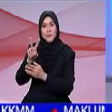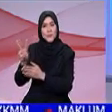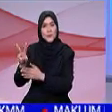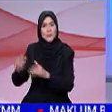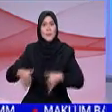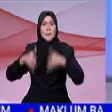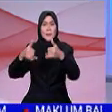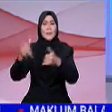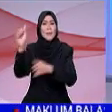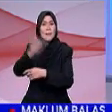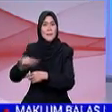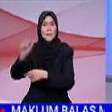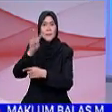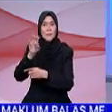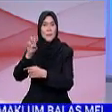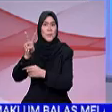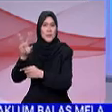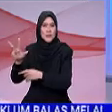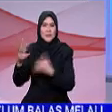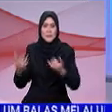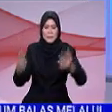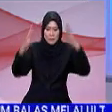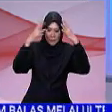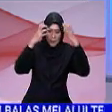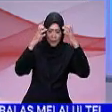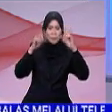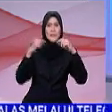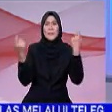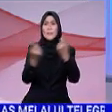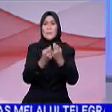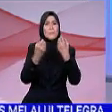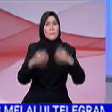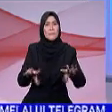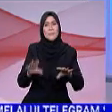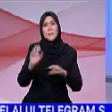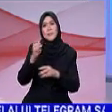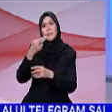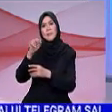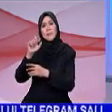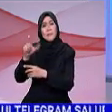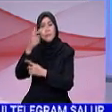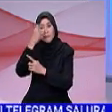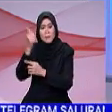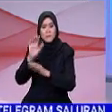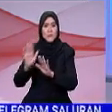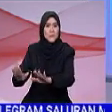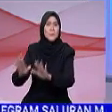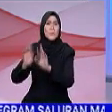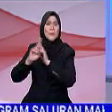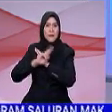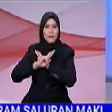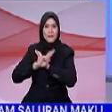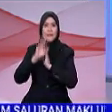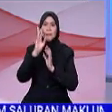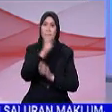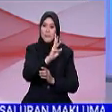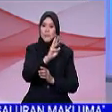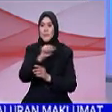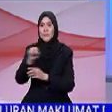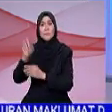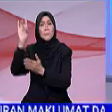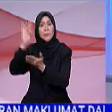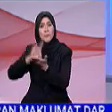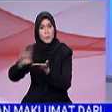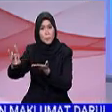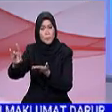Asia 2023. Lebih memeningkan apabila pasukan kehilangan Syahril Fikri Matfuzi yang terpaksa direhatkan 6 hingga 8